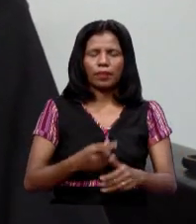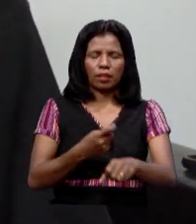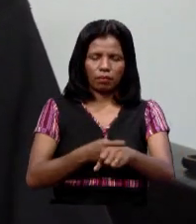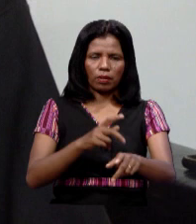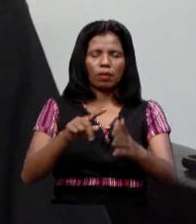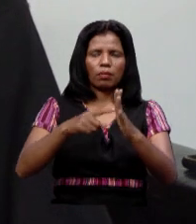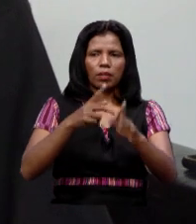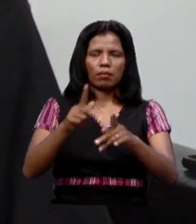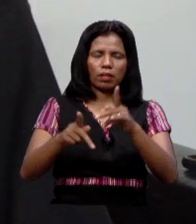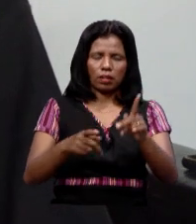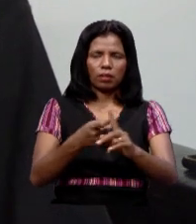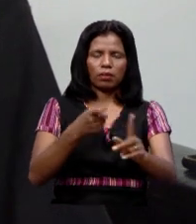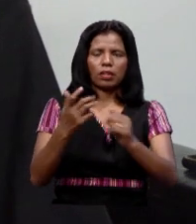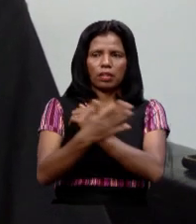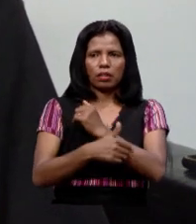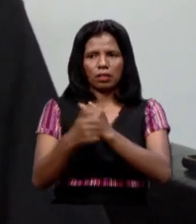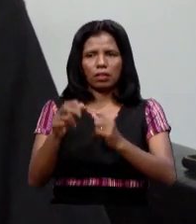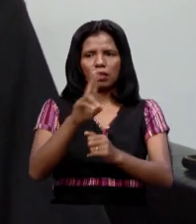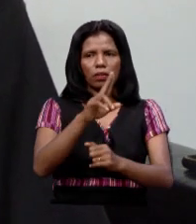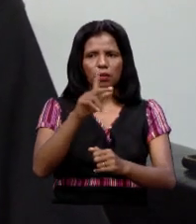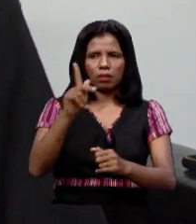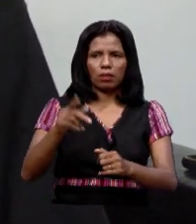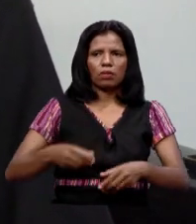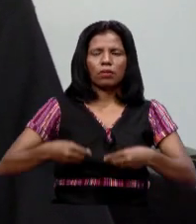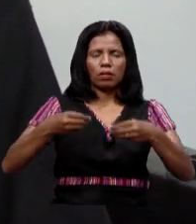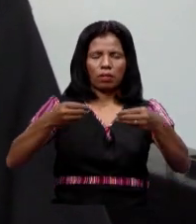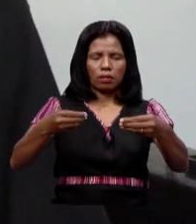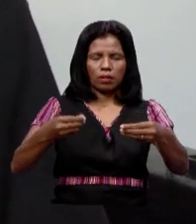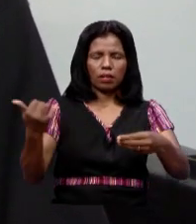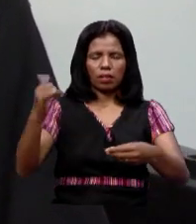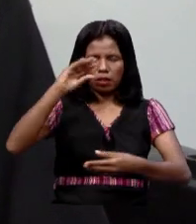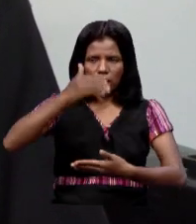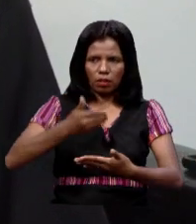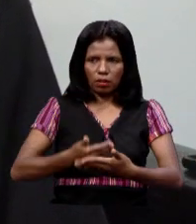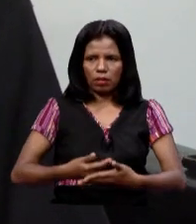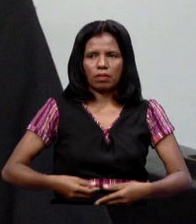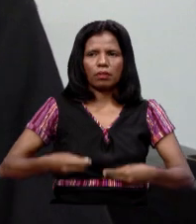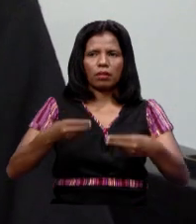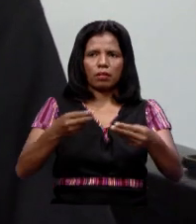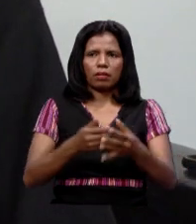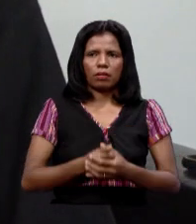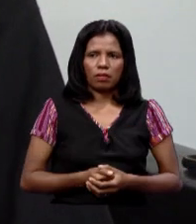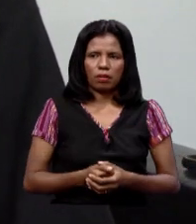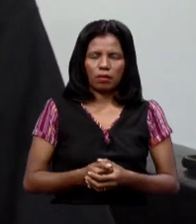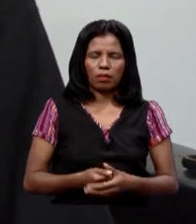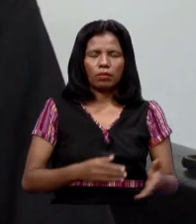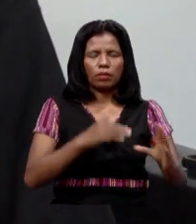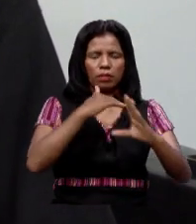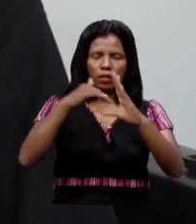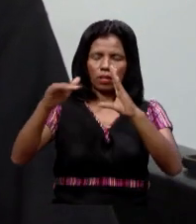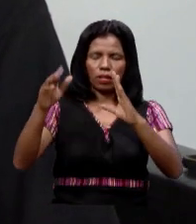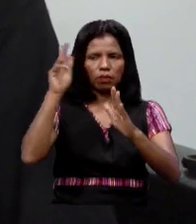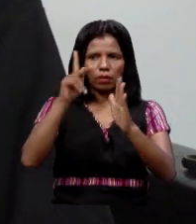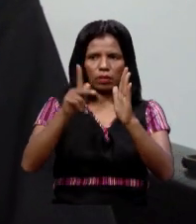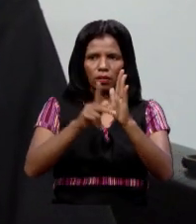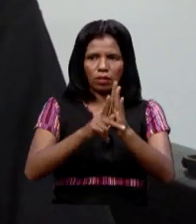sira ilior mos komesa na order balu Inglaterra ka fo presente ba ser noa. Sira ka halo surprise ba ser noa be manda la foto mai halo tu